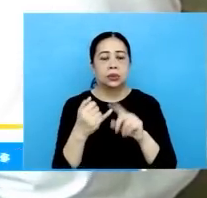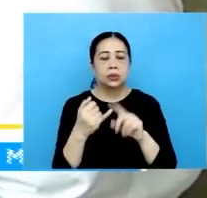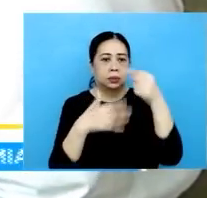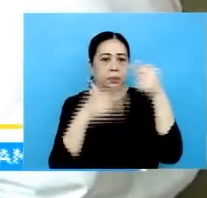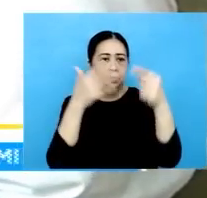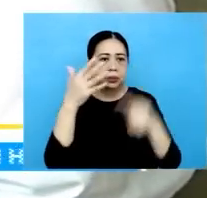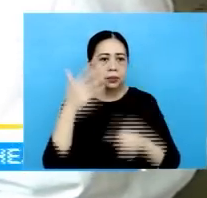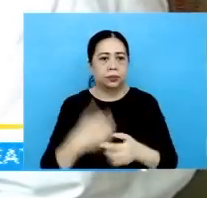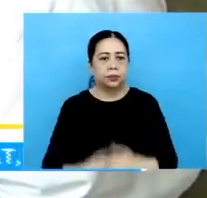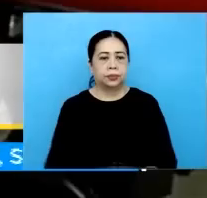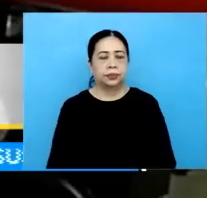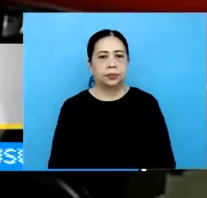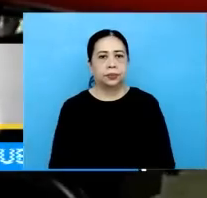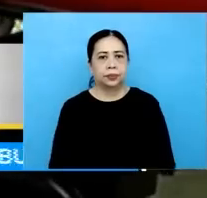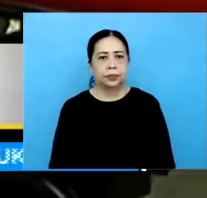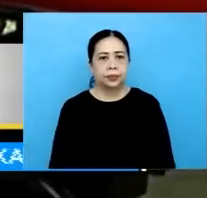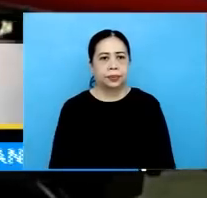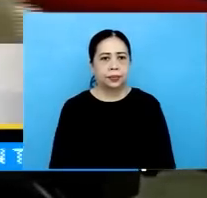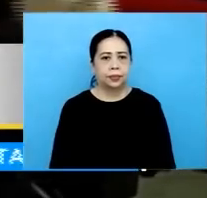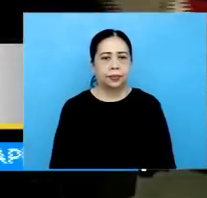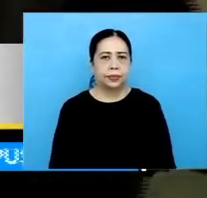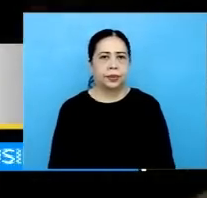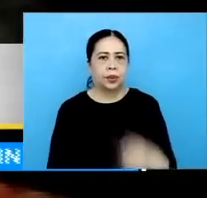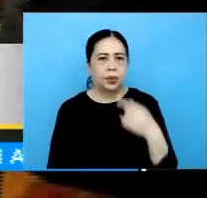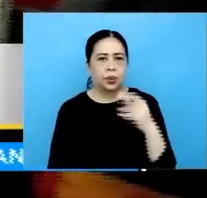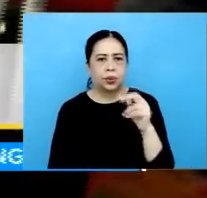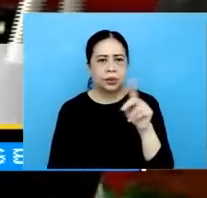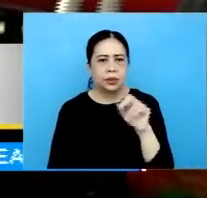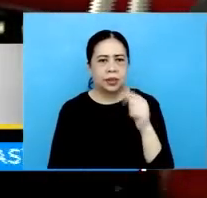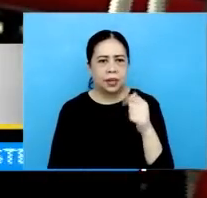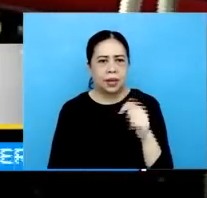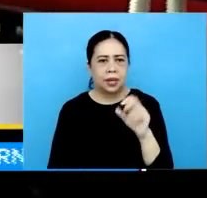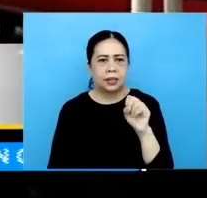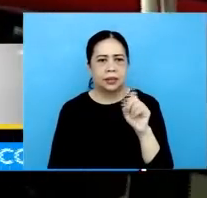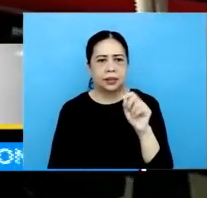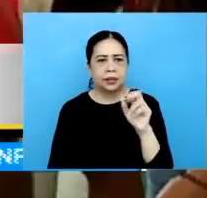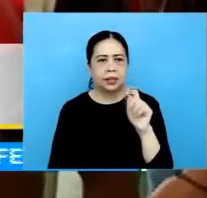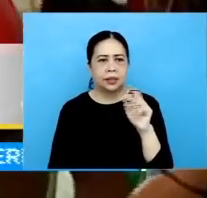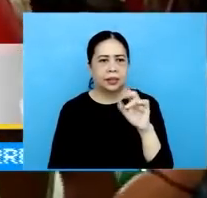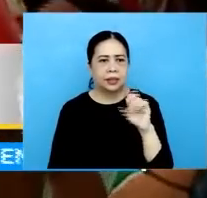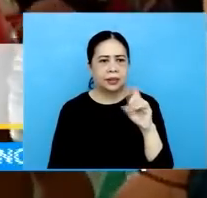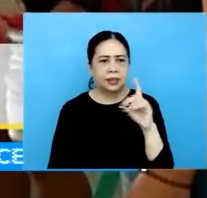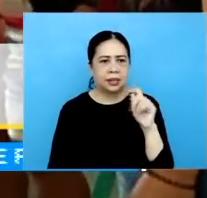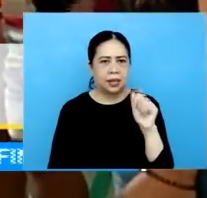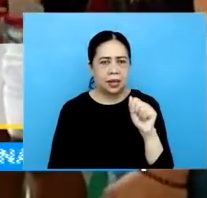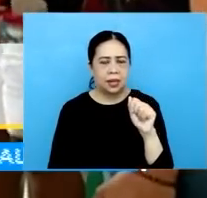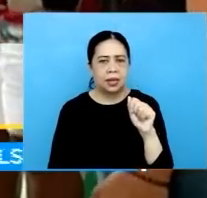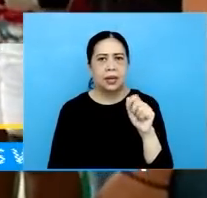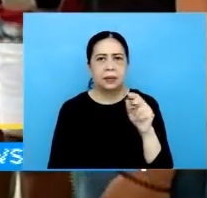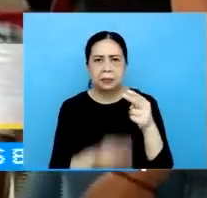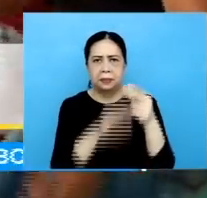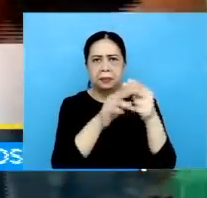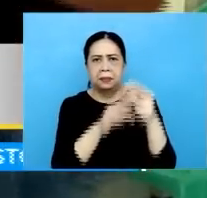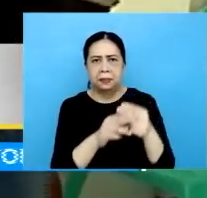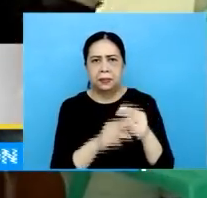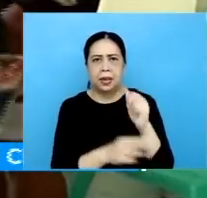Gana, Gonzaga, Santa Teresita, Bugay,